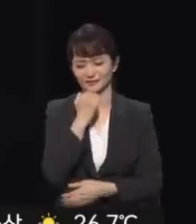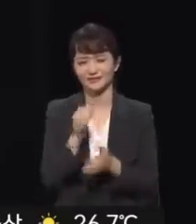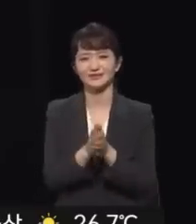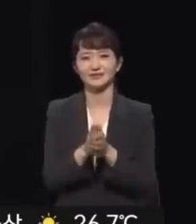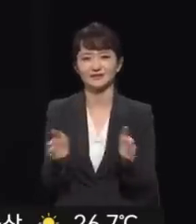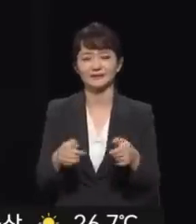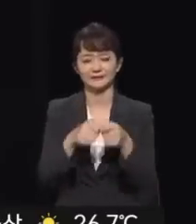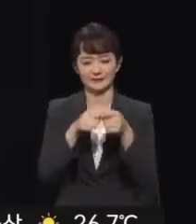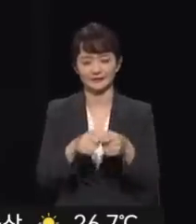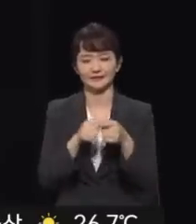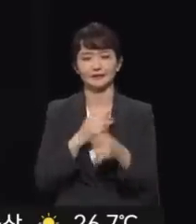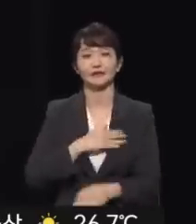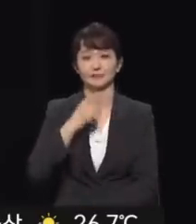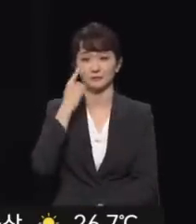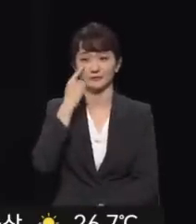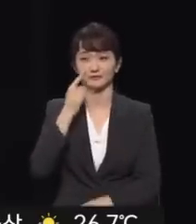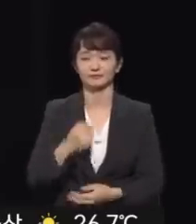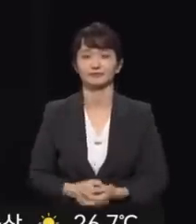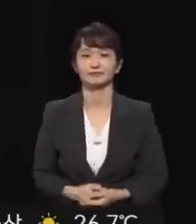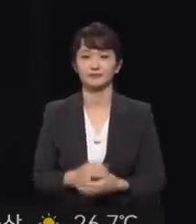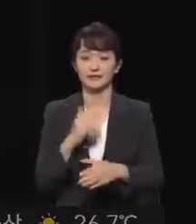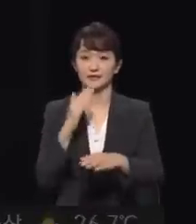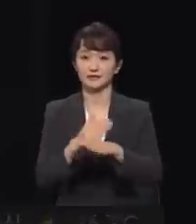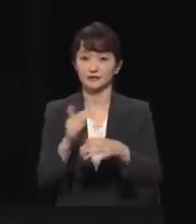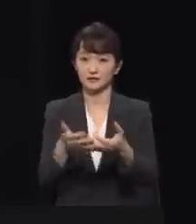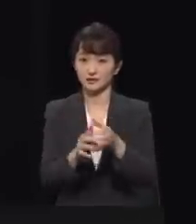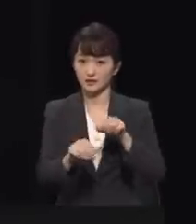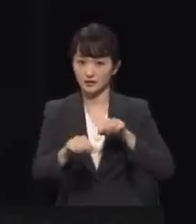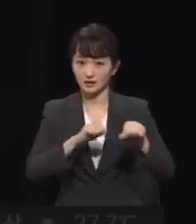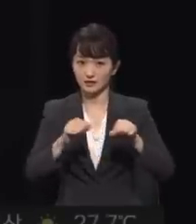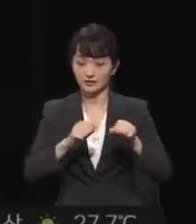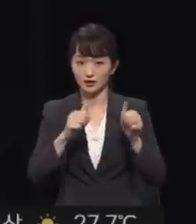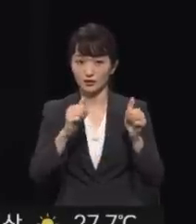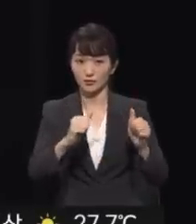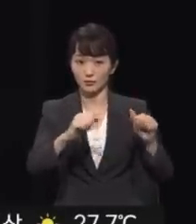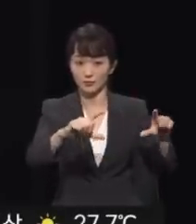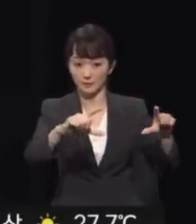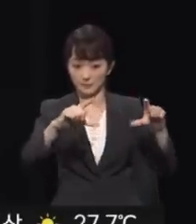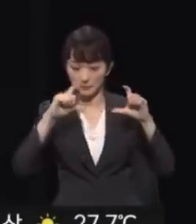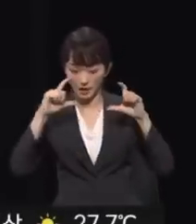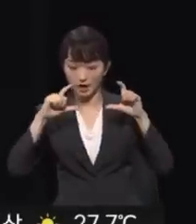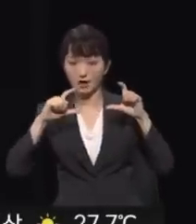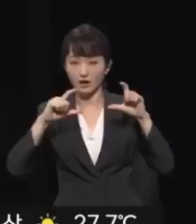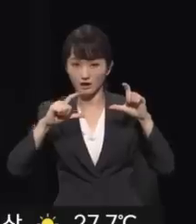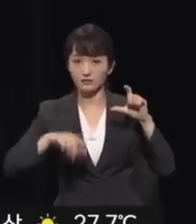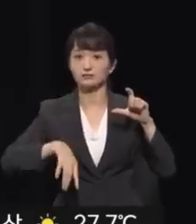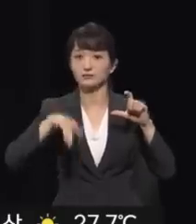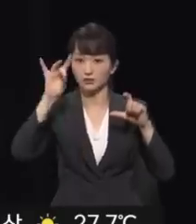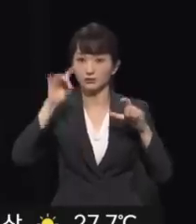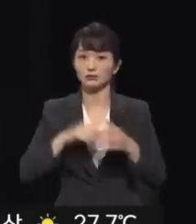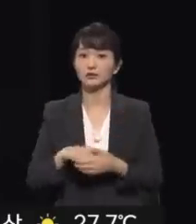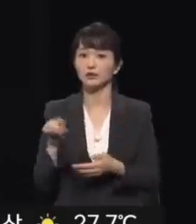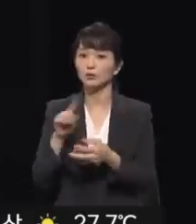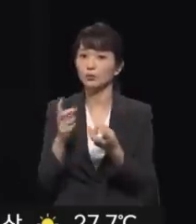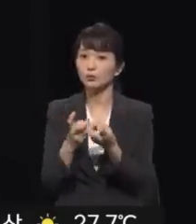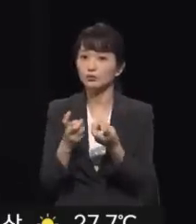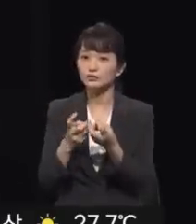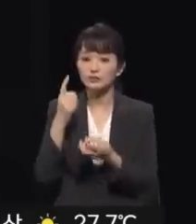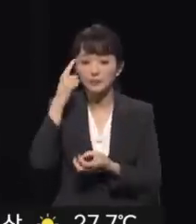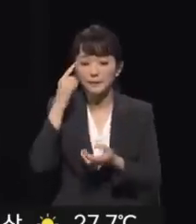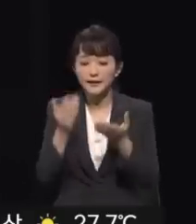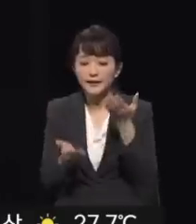하나씩 따져 보도록 하겠습니다 먼저 정당의 행위에 대해서 법원의 판단이 이례적인 일이 미 틀림이 없어 서 어떻게 판단했는지